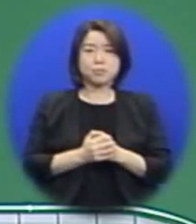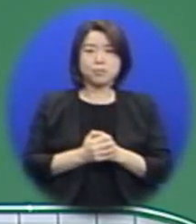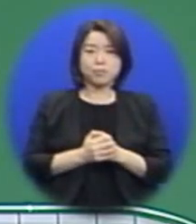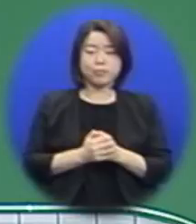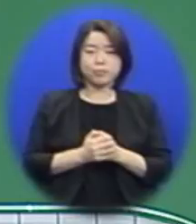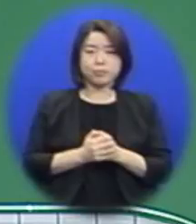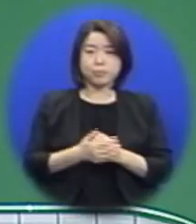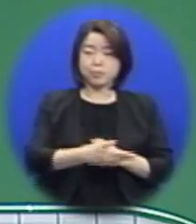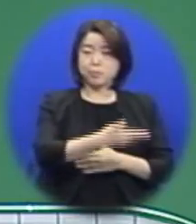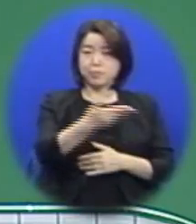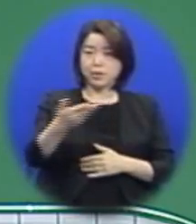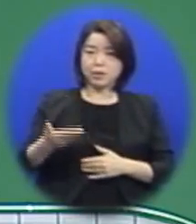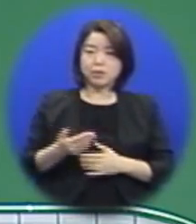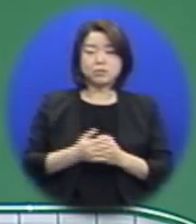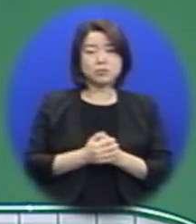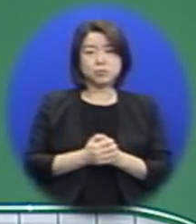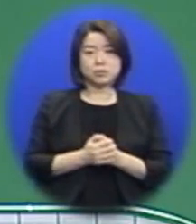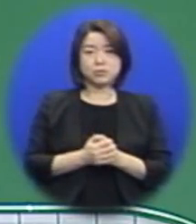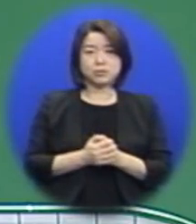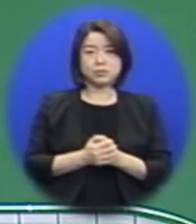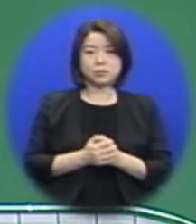여러분,